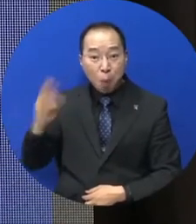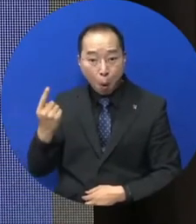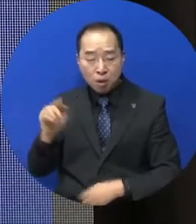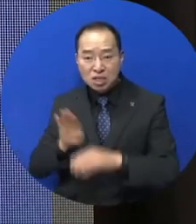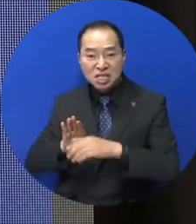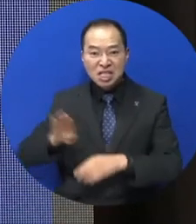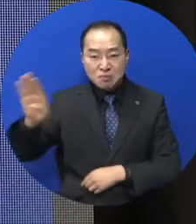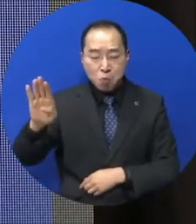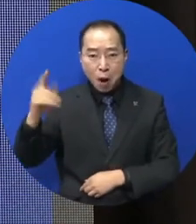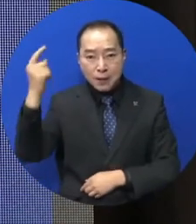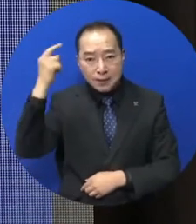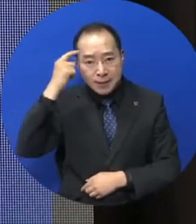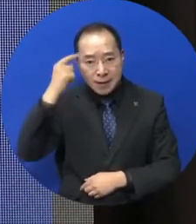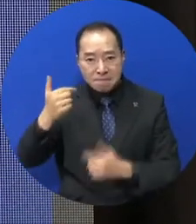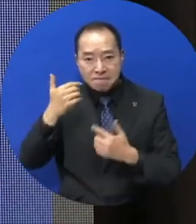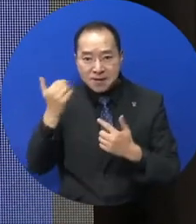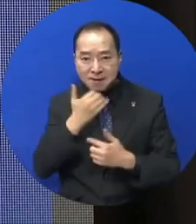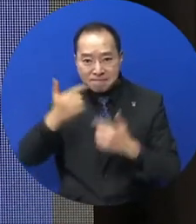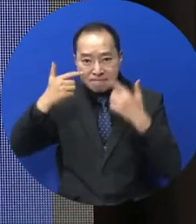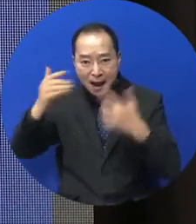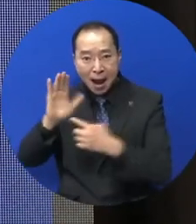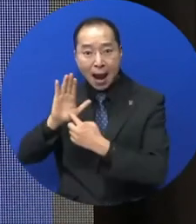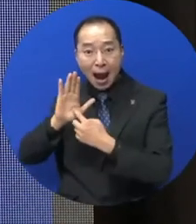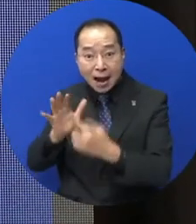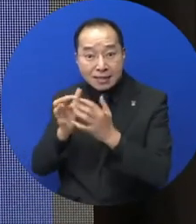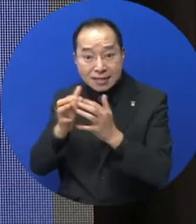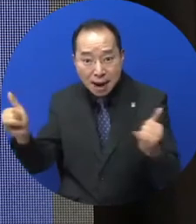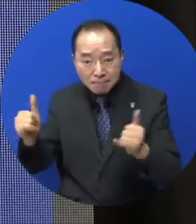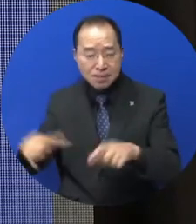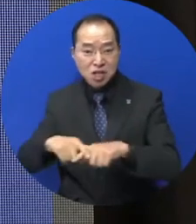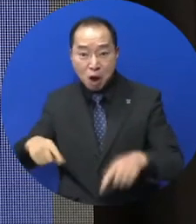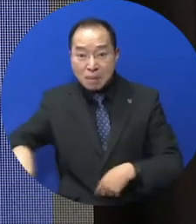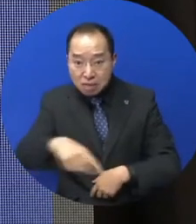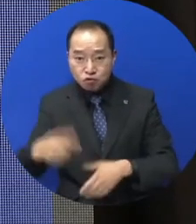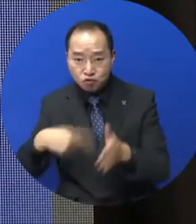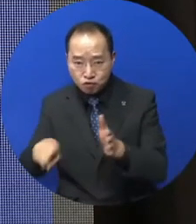내세우고 친서민 정책을 내세울 수 있는 후보가 민주당이 후보일 때